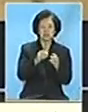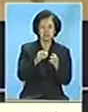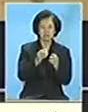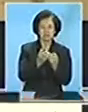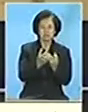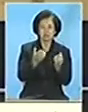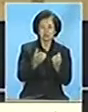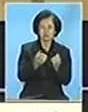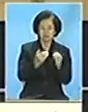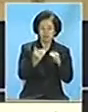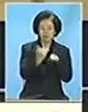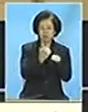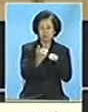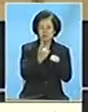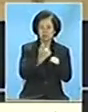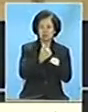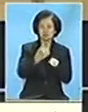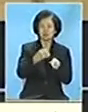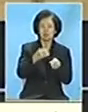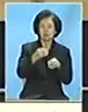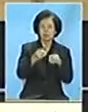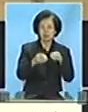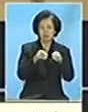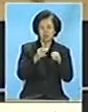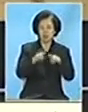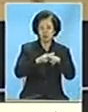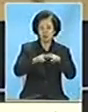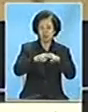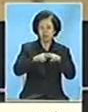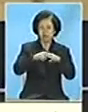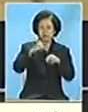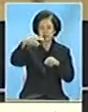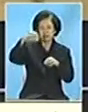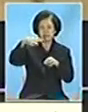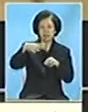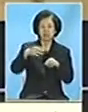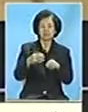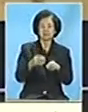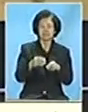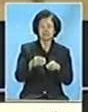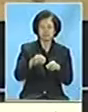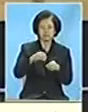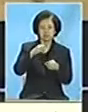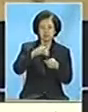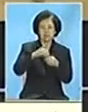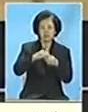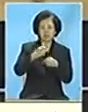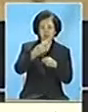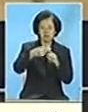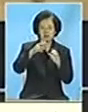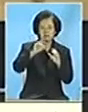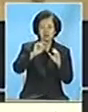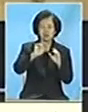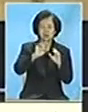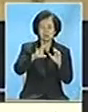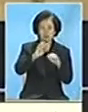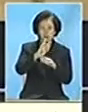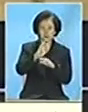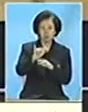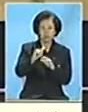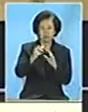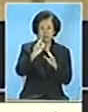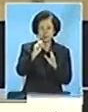ลชนโครงการรถไฟฟ้ามหานครสายเฉลิมรัชมงคลในท้องที่เขตห้วยขวางเขตรัตนาเขตสา